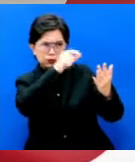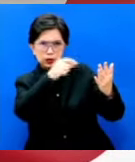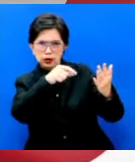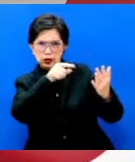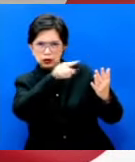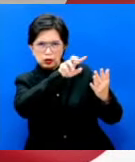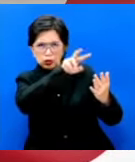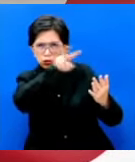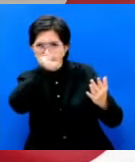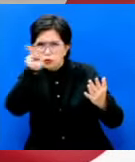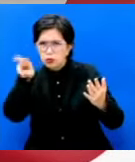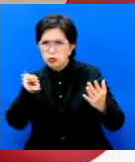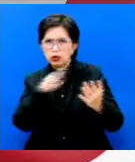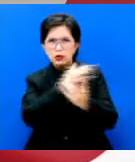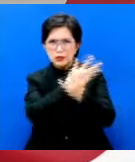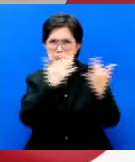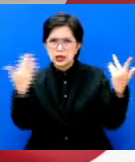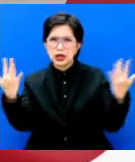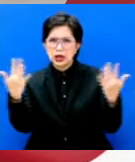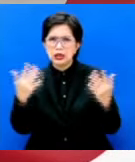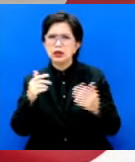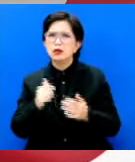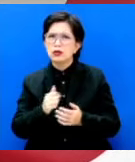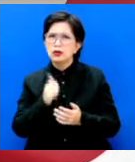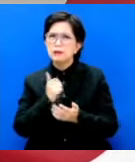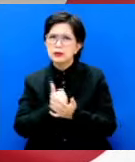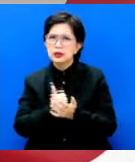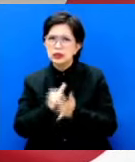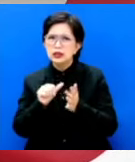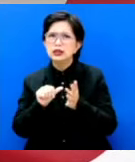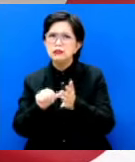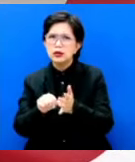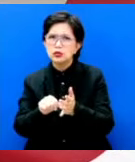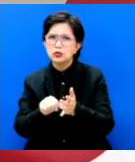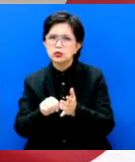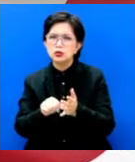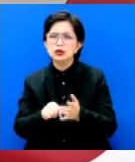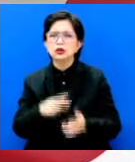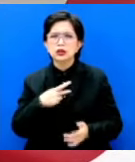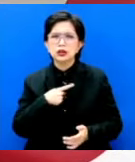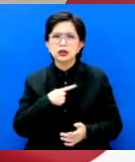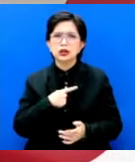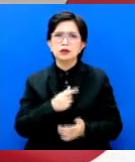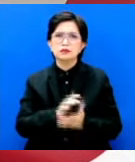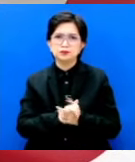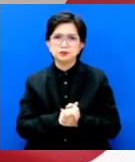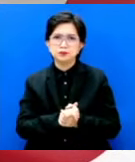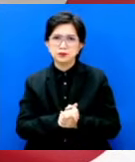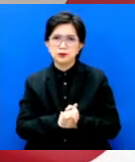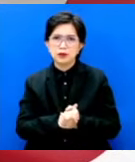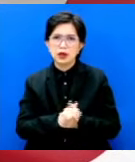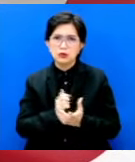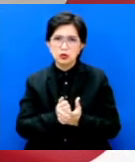adadisekitarkita,tetapi kamibenar-benarmelakukanini.Jadi,inibukansekadar sloganagar